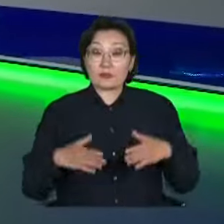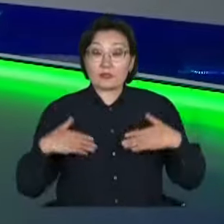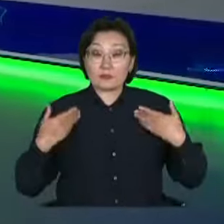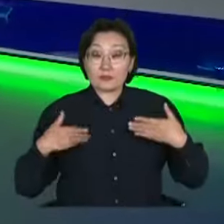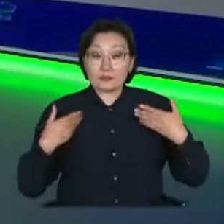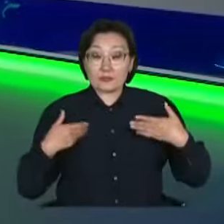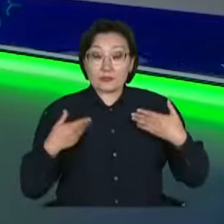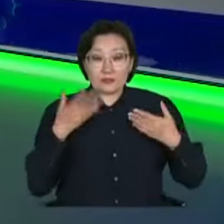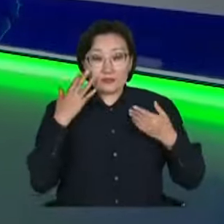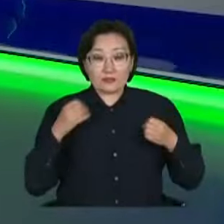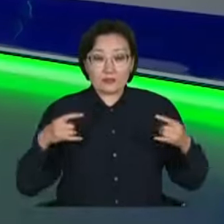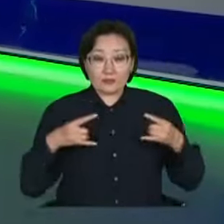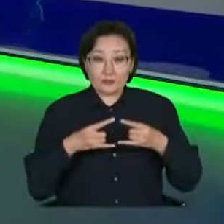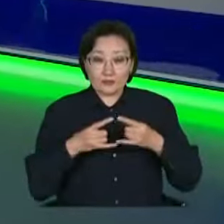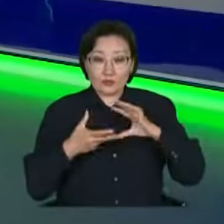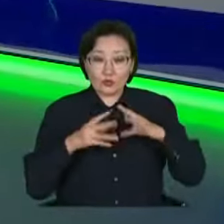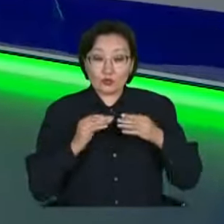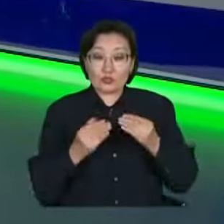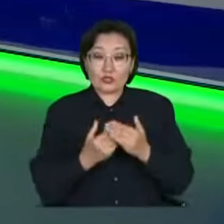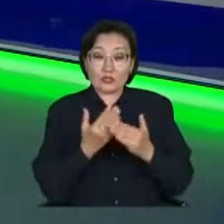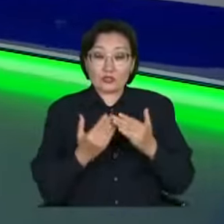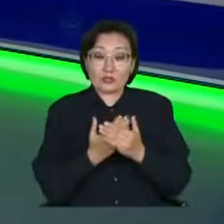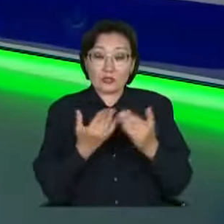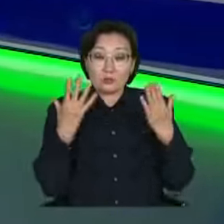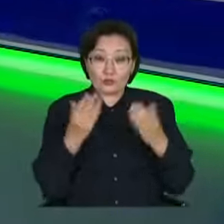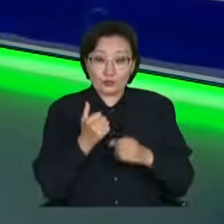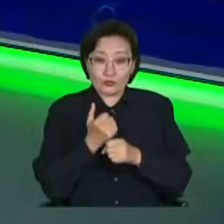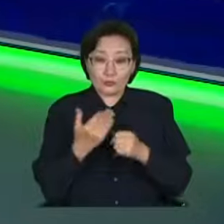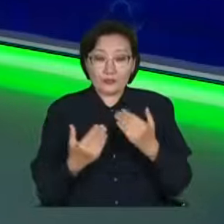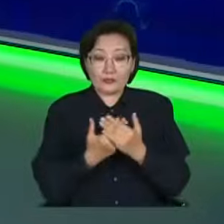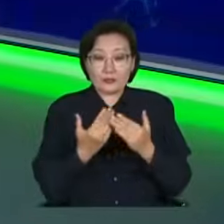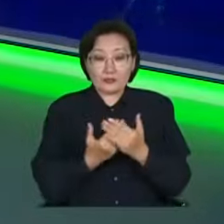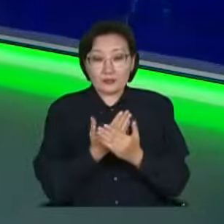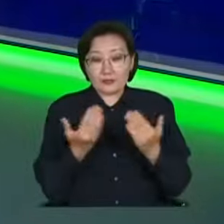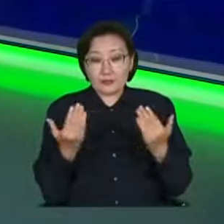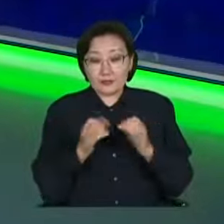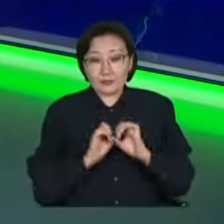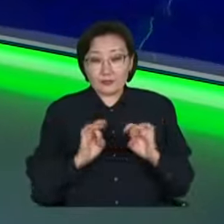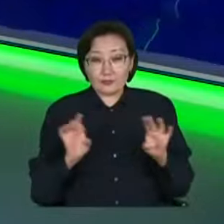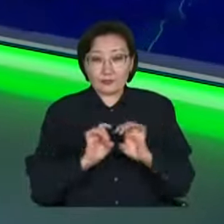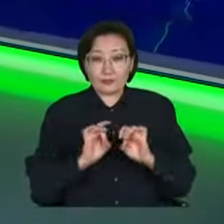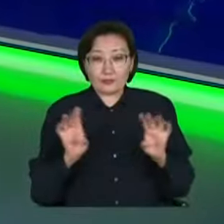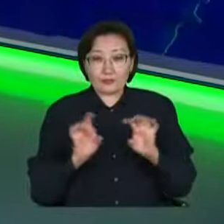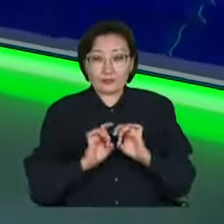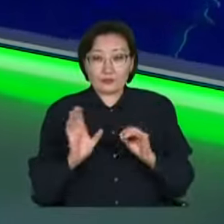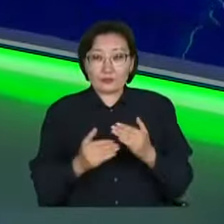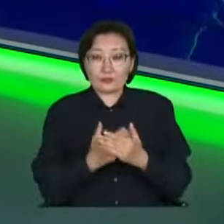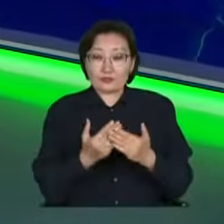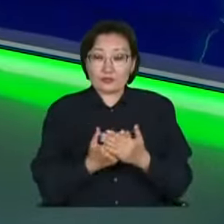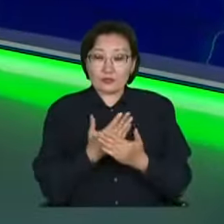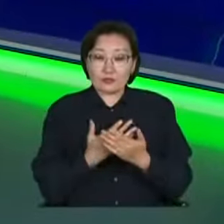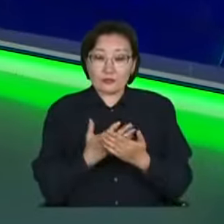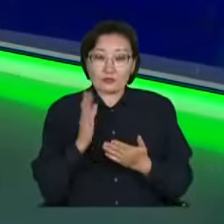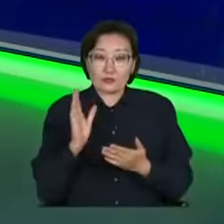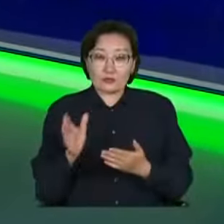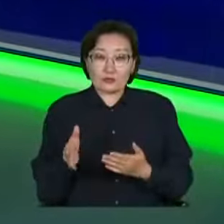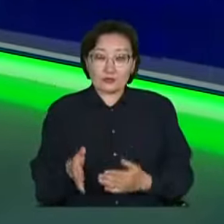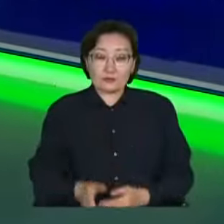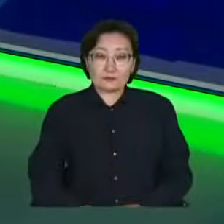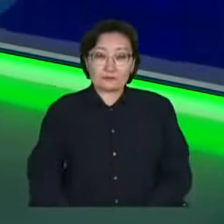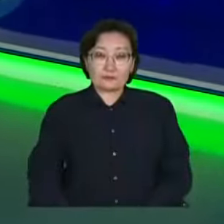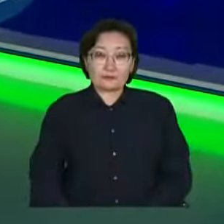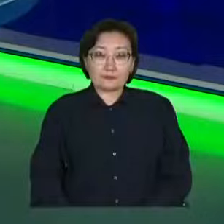Армысыздар, Алматы телеарнасының тікелей эфирінде қорытынды жаңалықтар. Студияда мен Аяулым Көлжігіт және әріптесім Бұлбұл Қалнұрқызы. Бүгінгі шығарылымнан